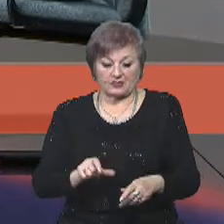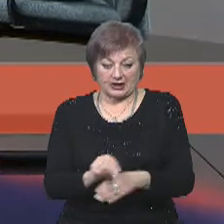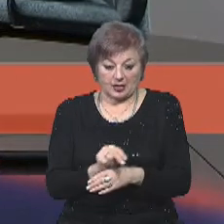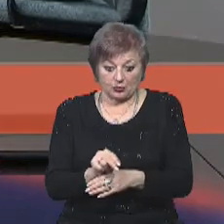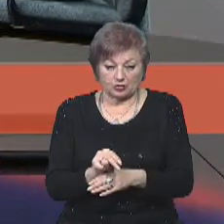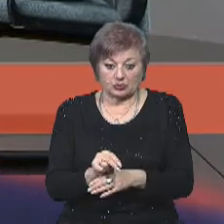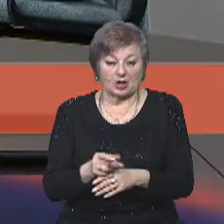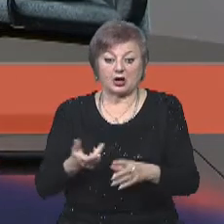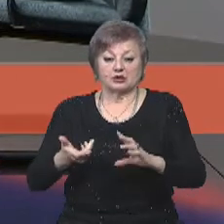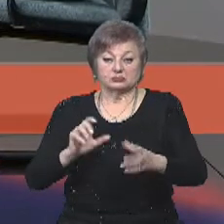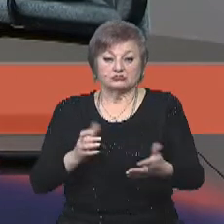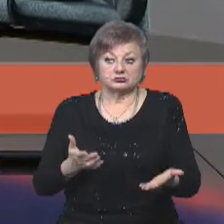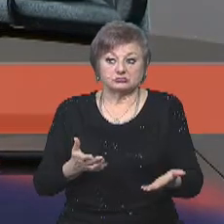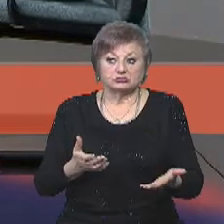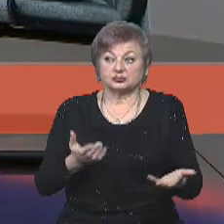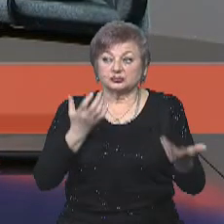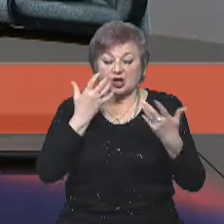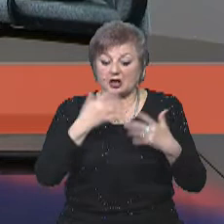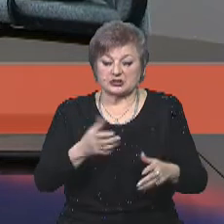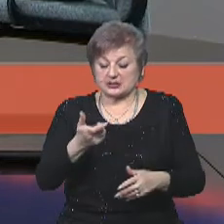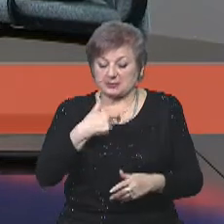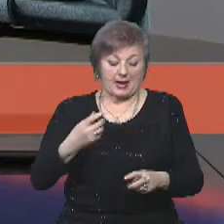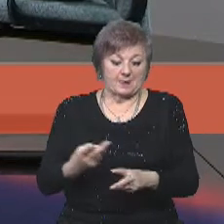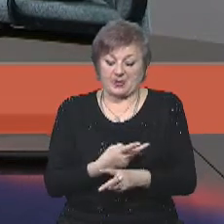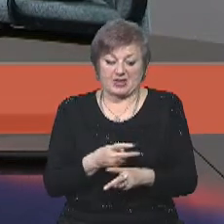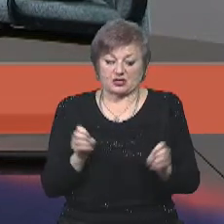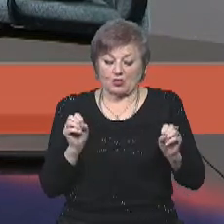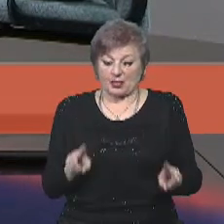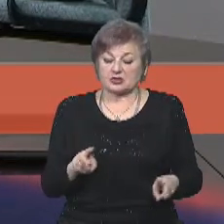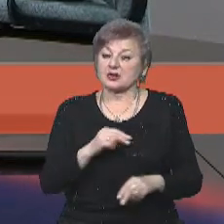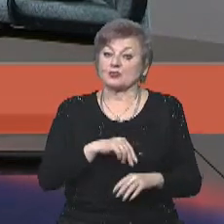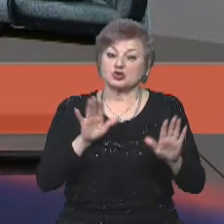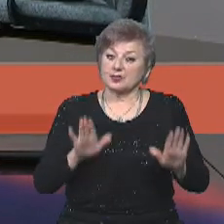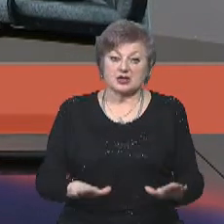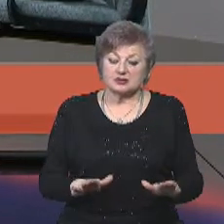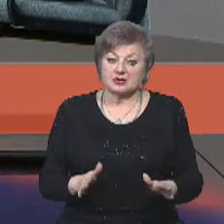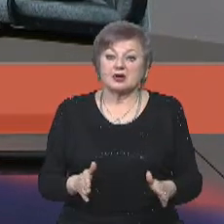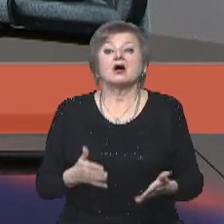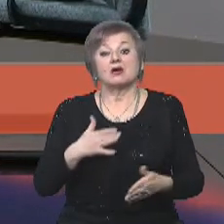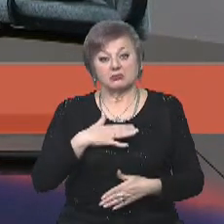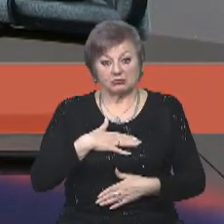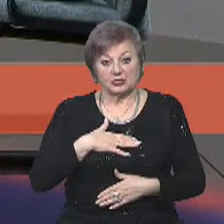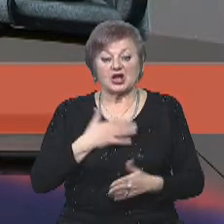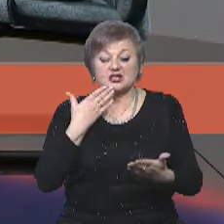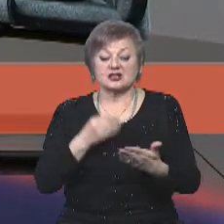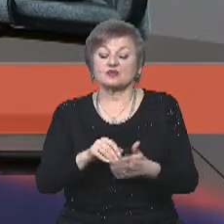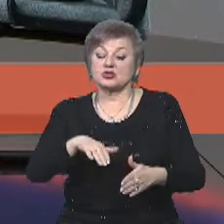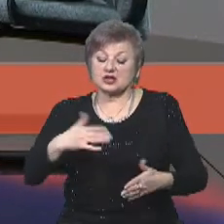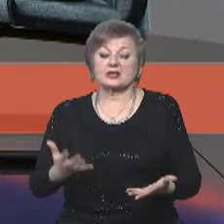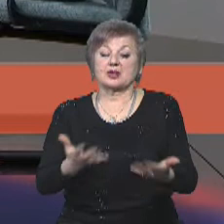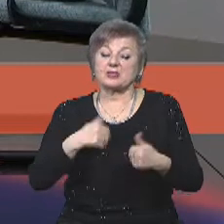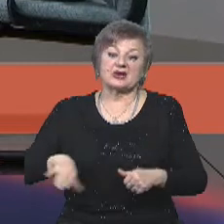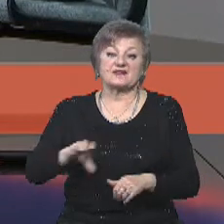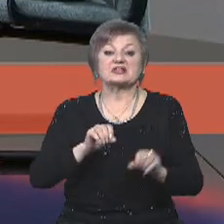не отсекли, не обезопасили свое рабочее место. То есть мы со своей стороны приняли все меры для того,